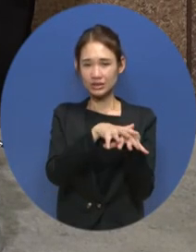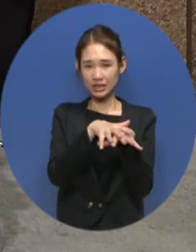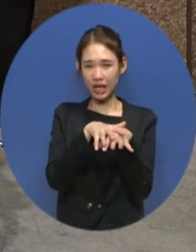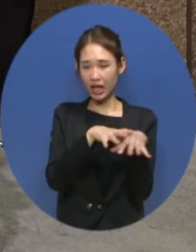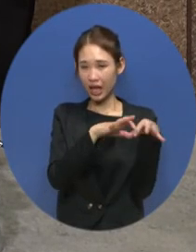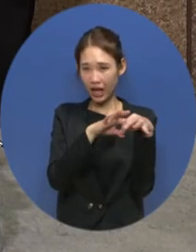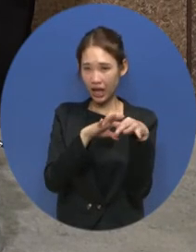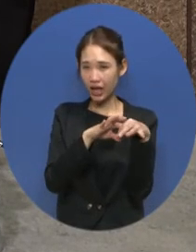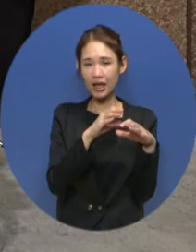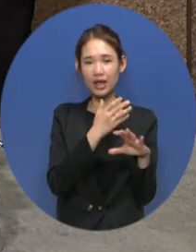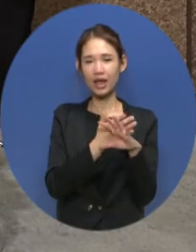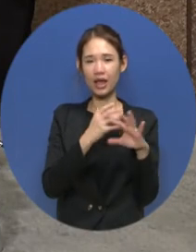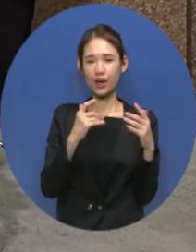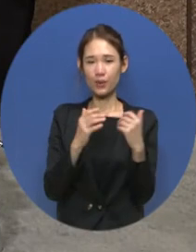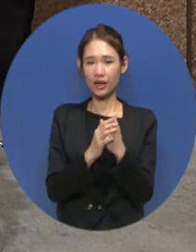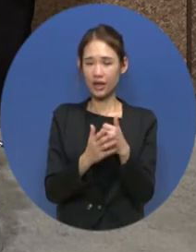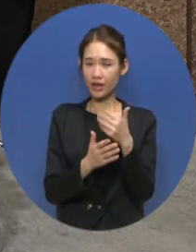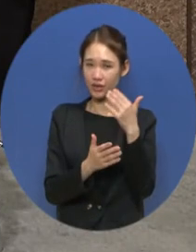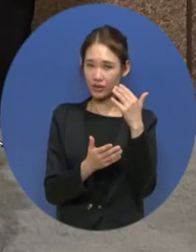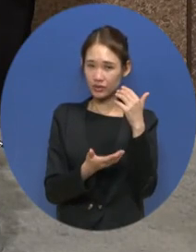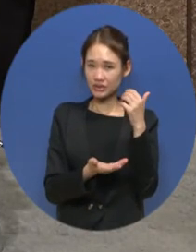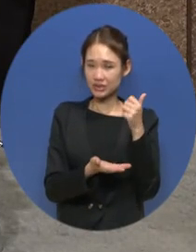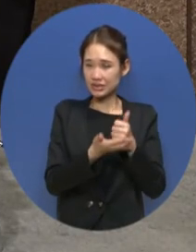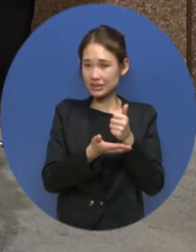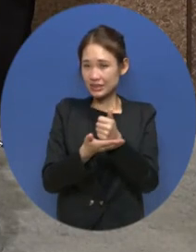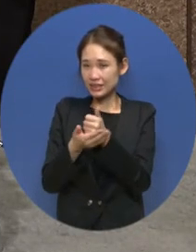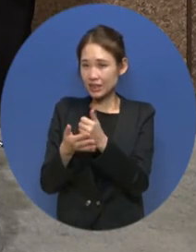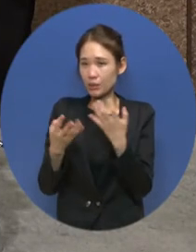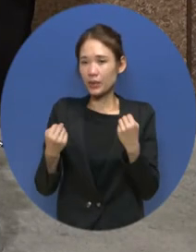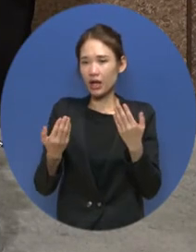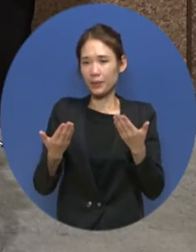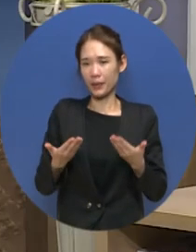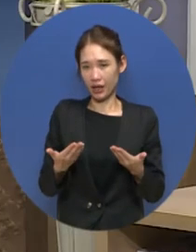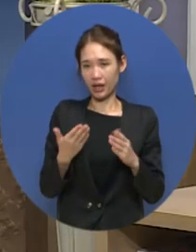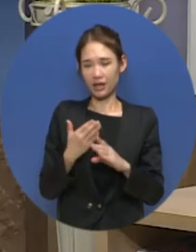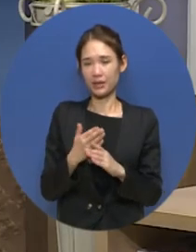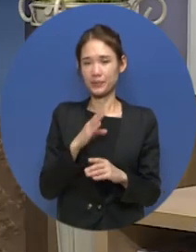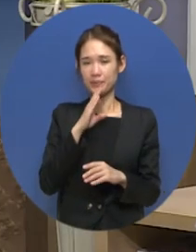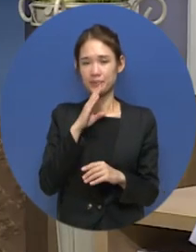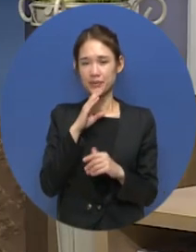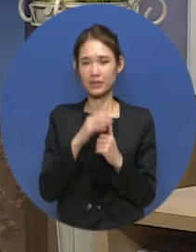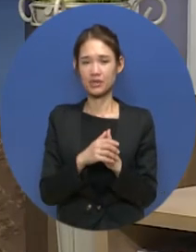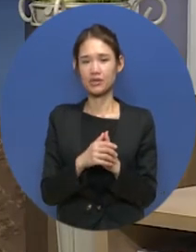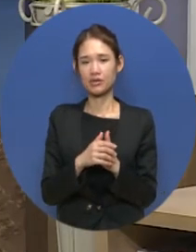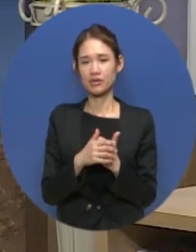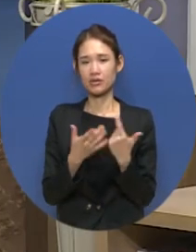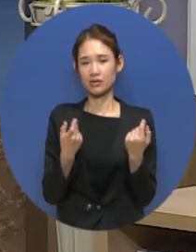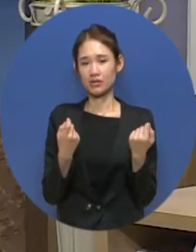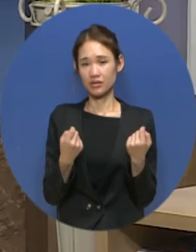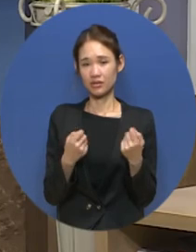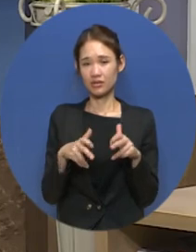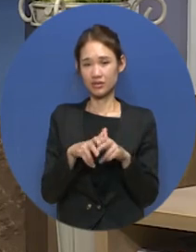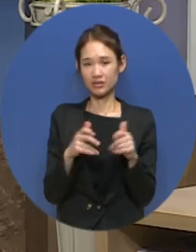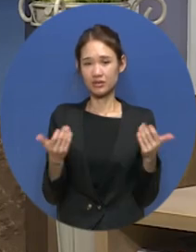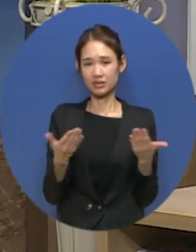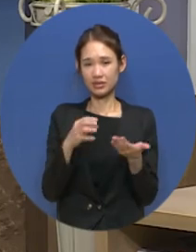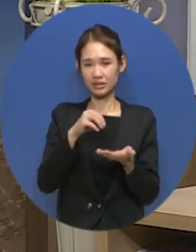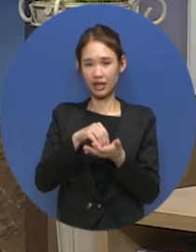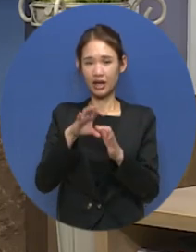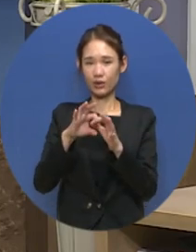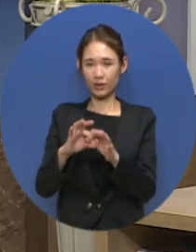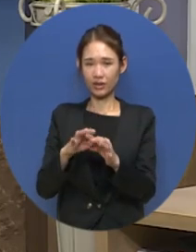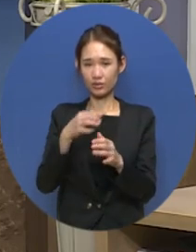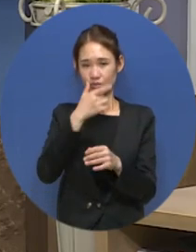그 다른 네네. 그 해외에서 좀 많은 칭찬을 받고 있잖아요. 네. 근데 그런 것처럼 이런 장애인 일자리 부분에